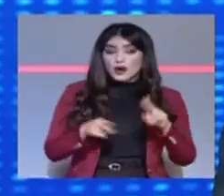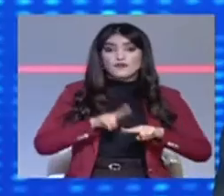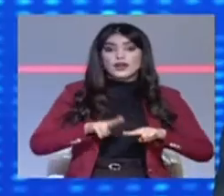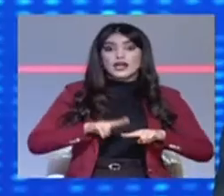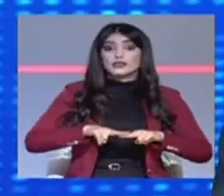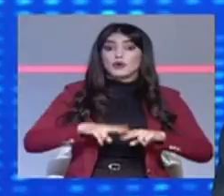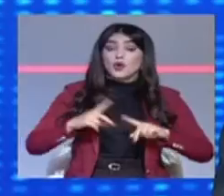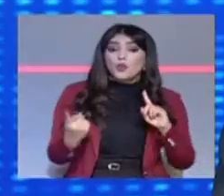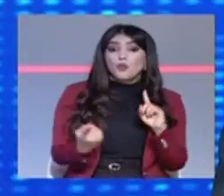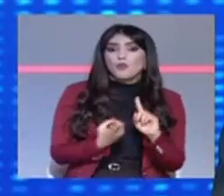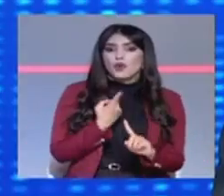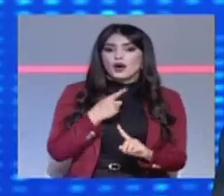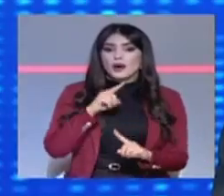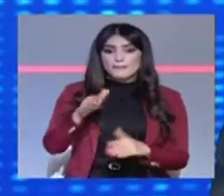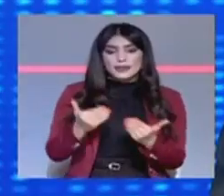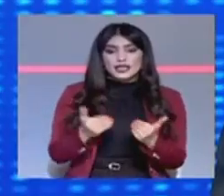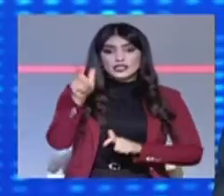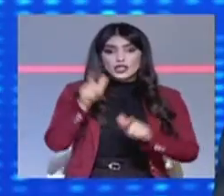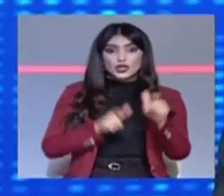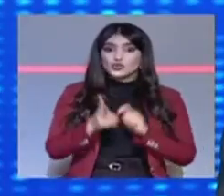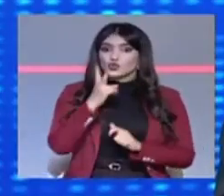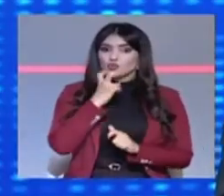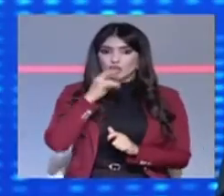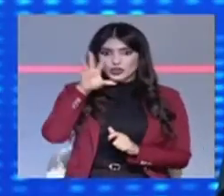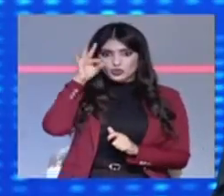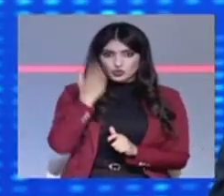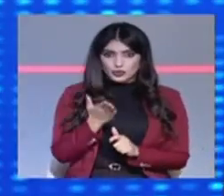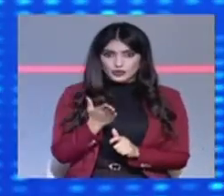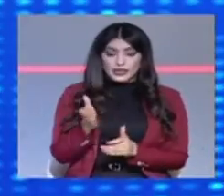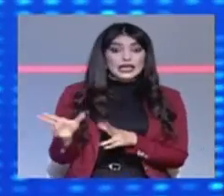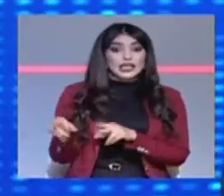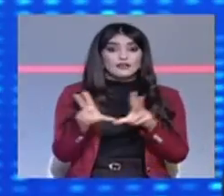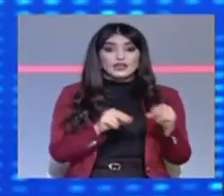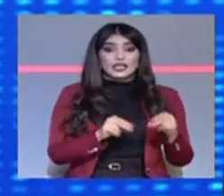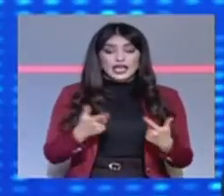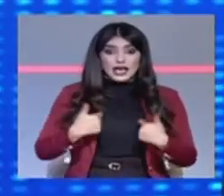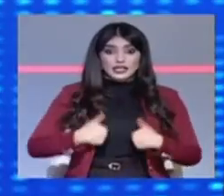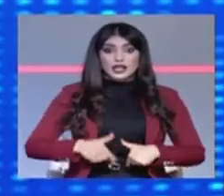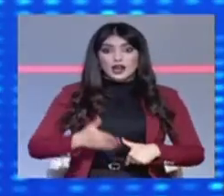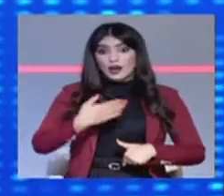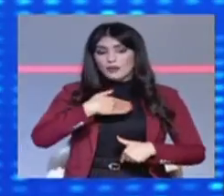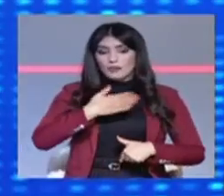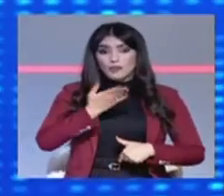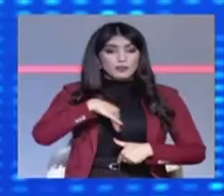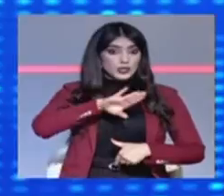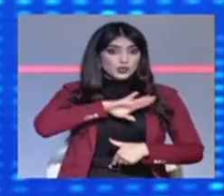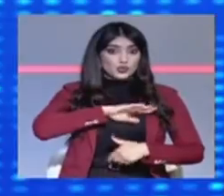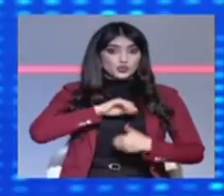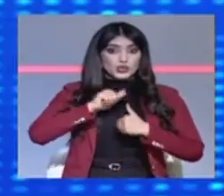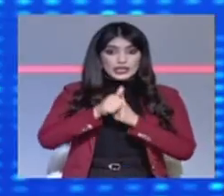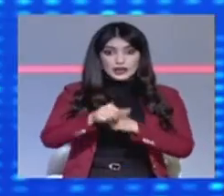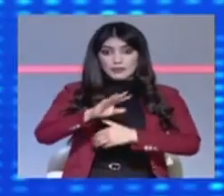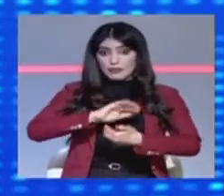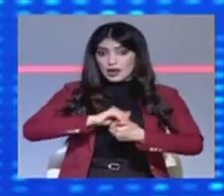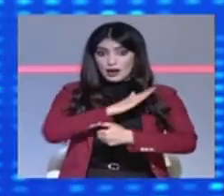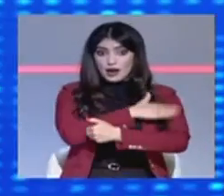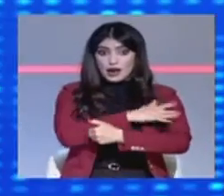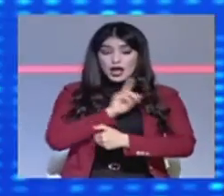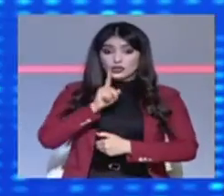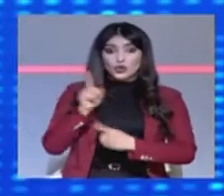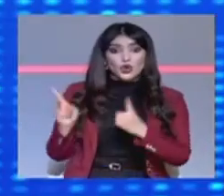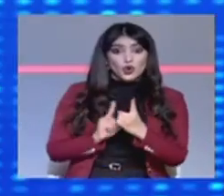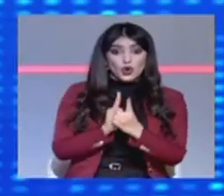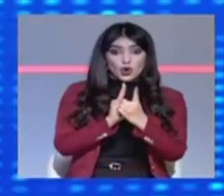التي ينتظرها التونسيون من جهته اكد الامين العام للاتحاد العام التونسي للشغل ان اللقاء مثل